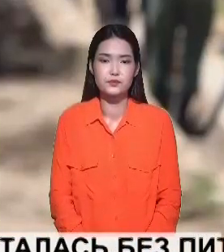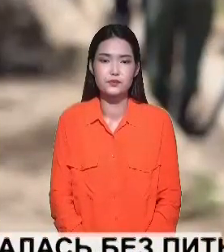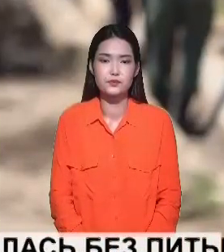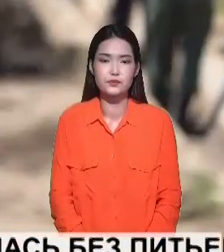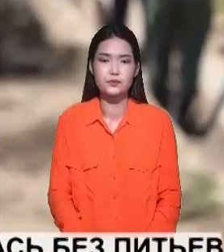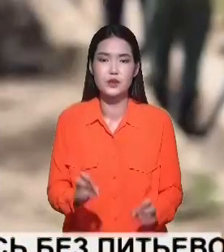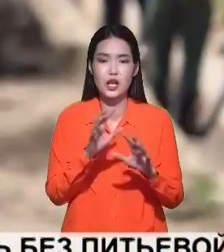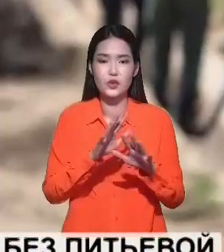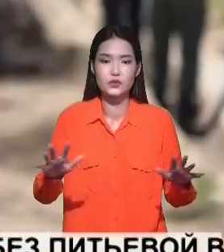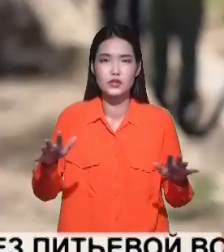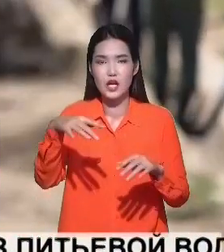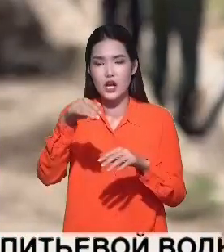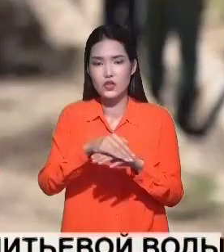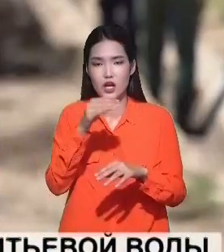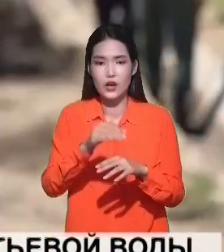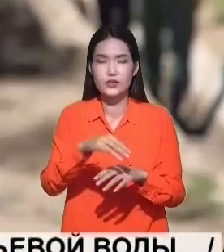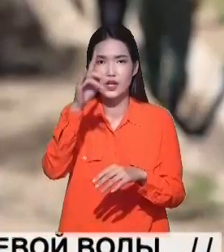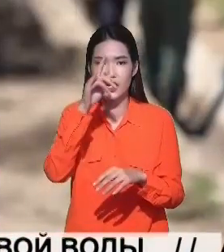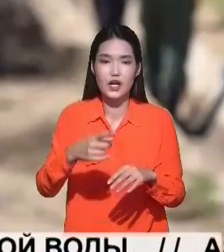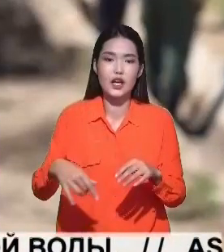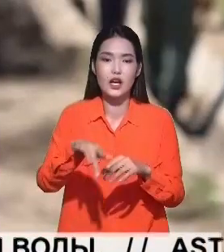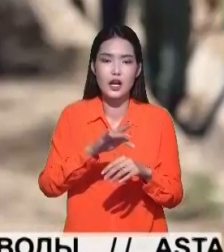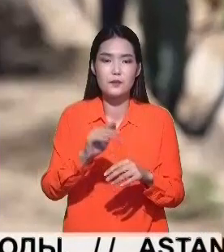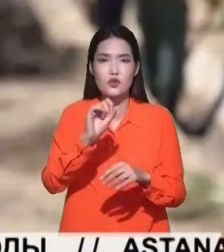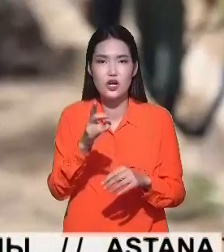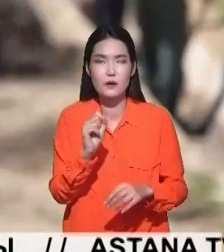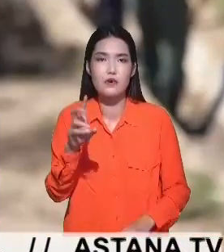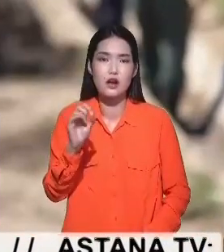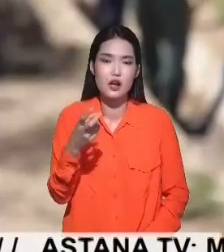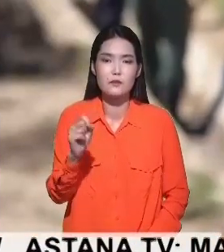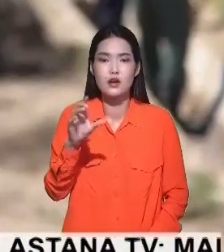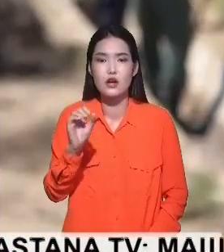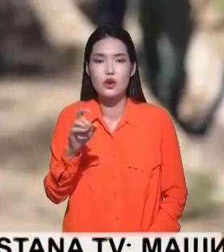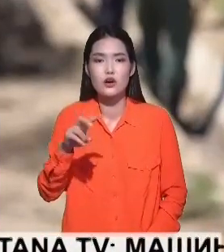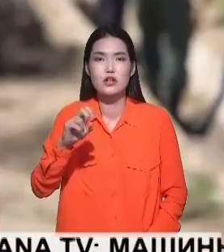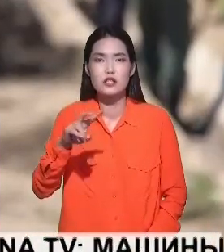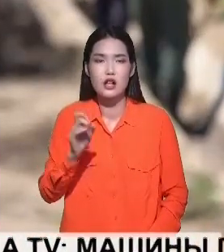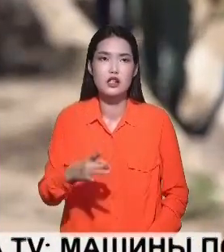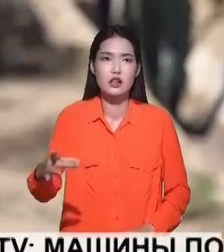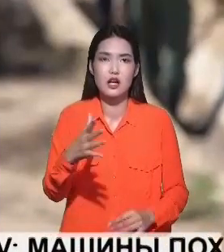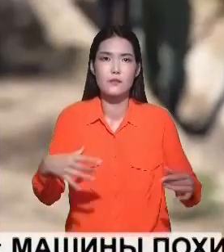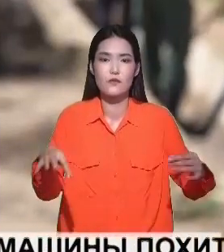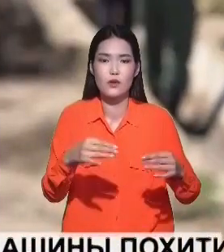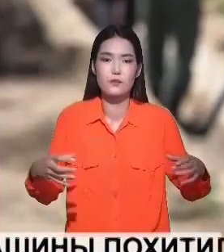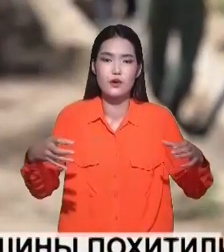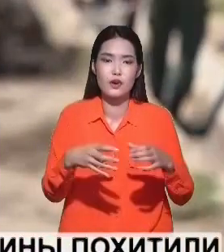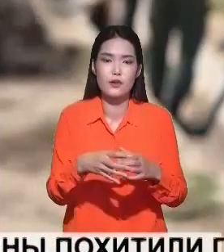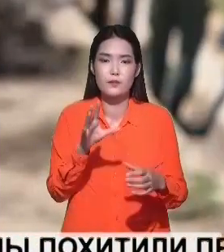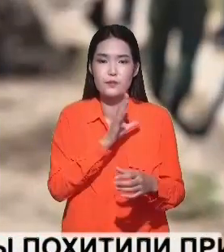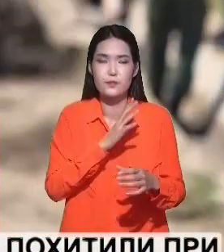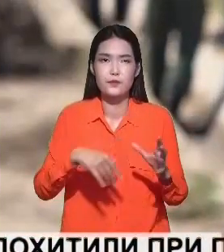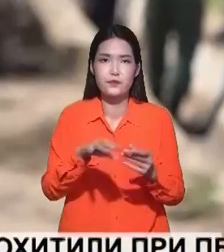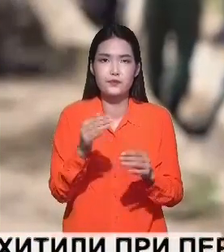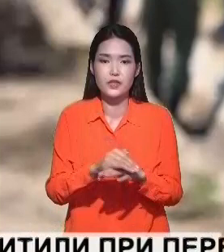Не только волонтеры города Тараз, но и волонтеры Жамбылского, Байзакского, Жуалынского, Таласского района сегодня собрались здесь. В такой непростой период наши